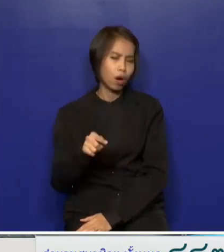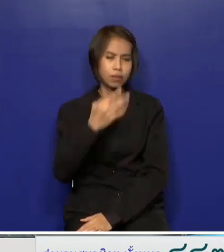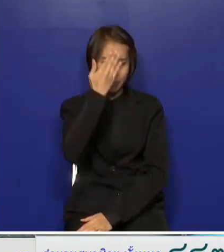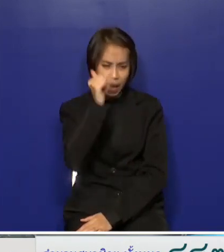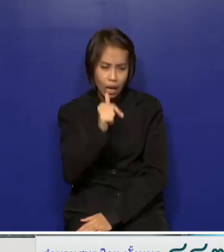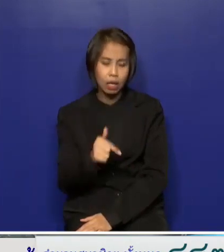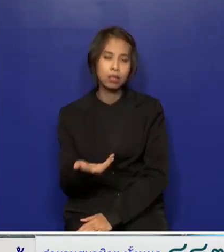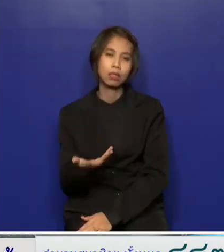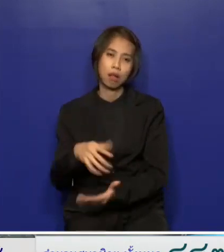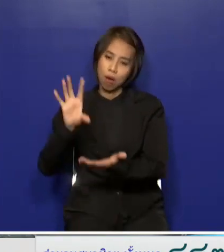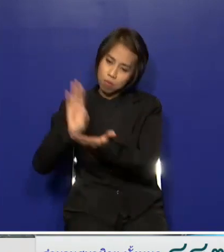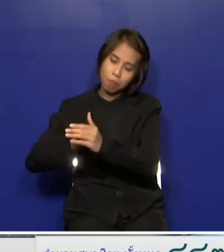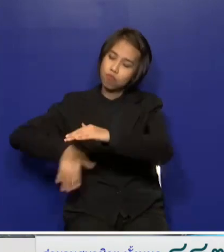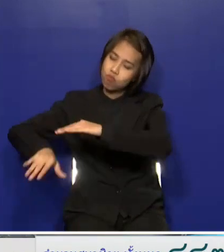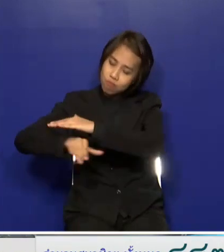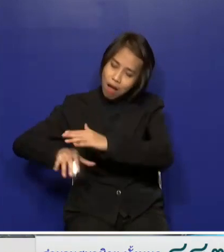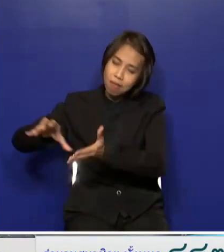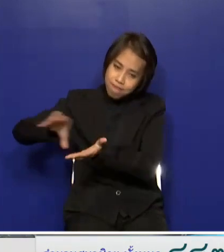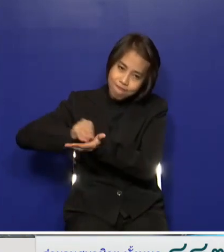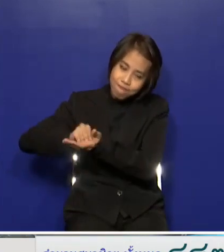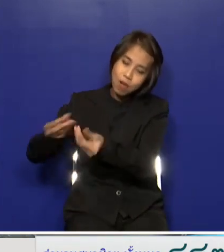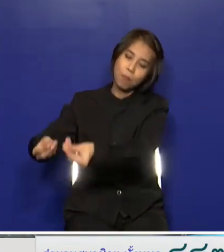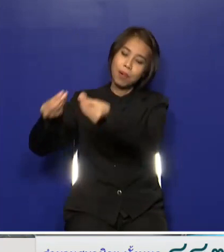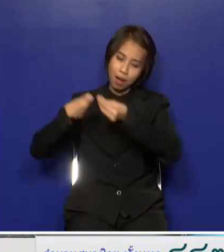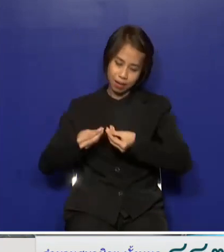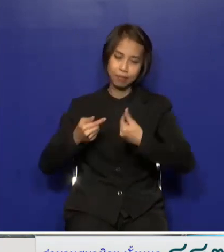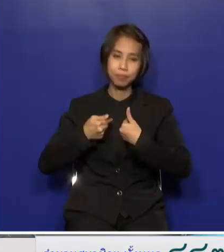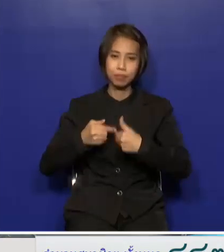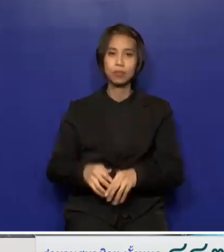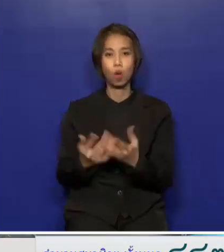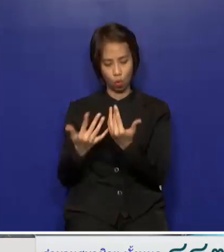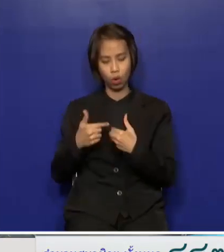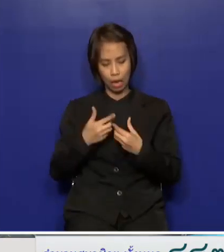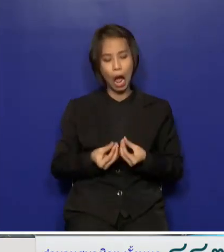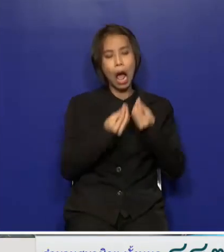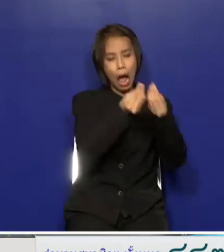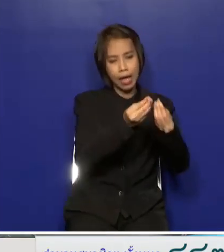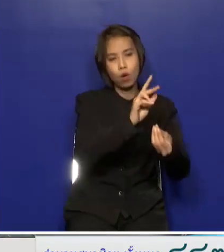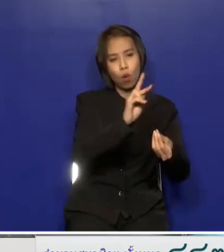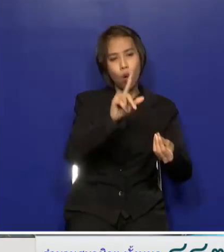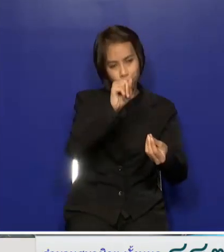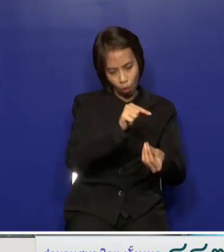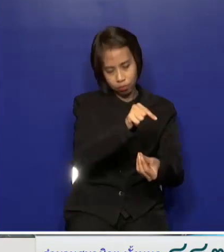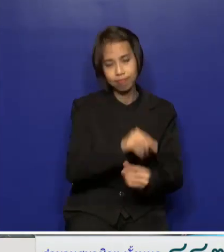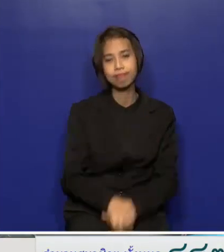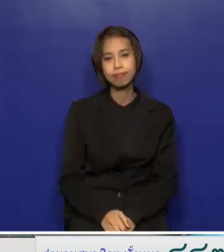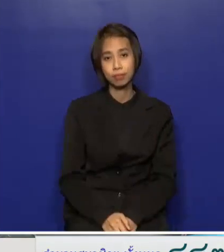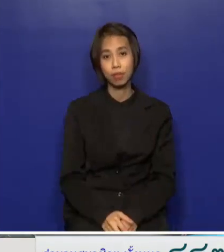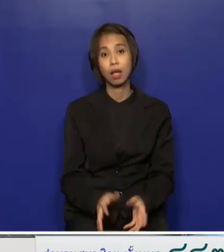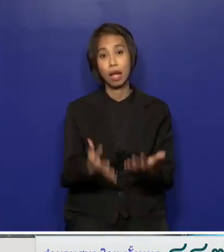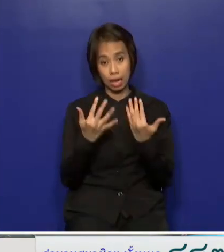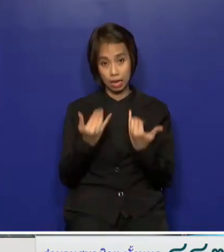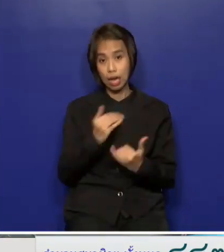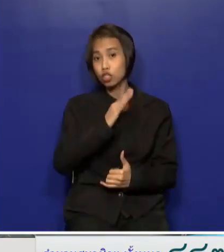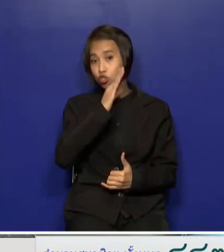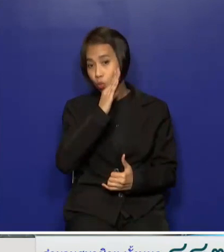thìกปางที่ามจะokoหั